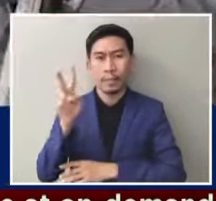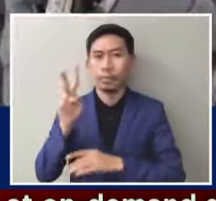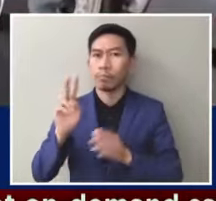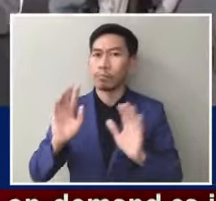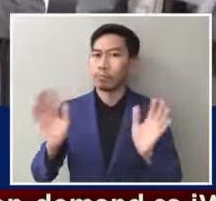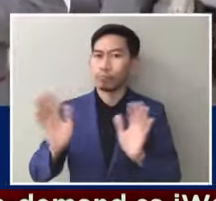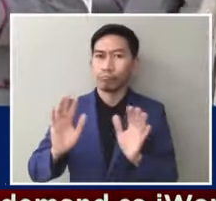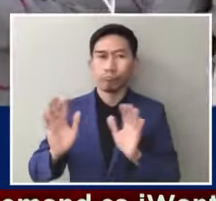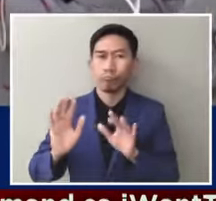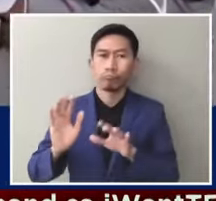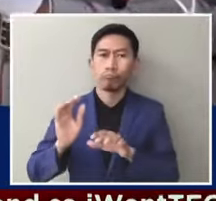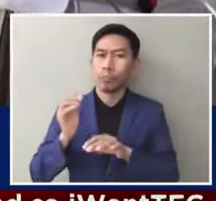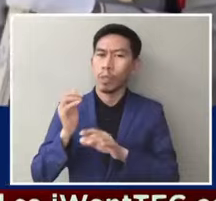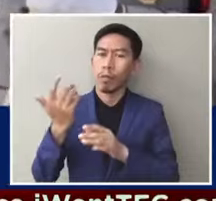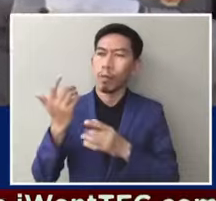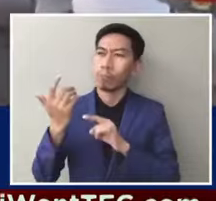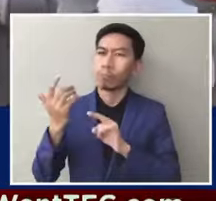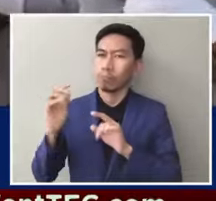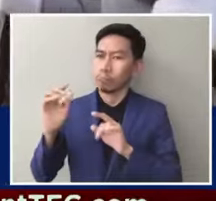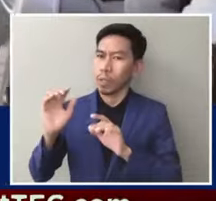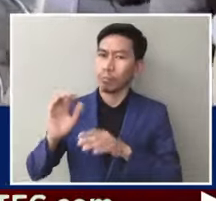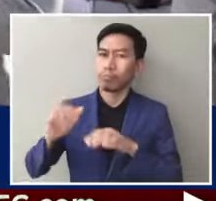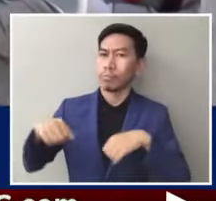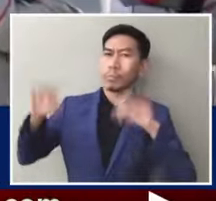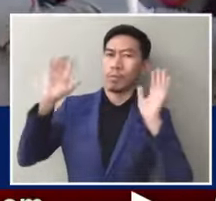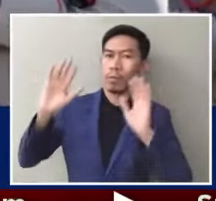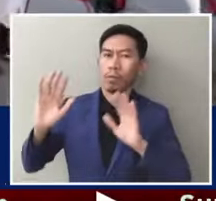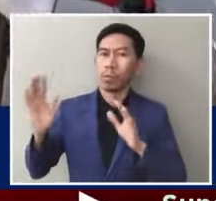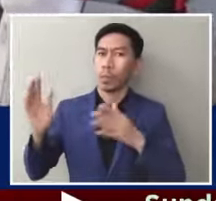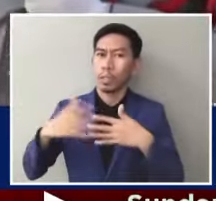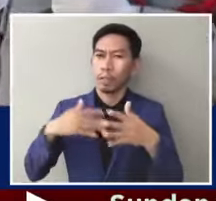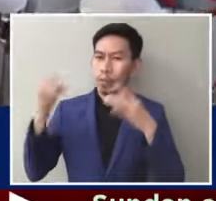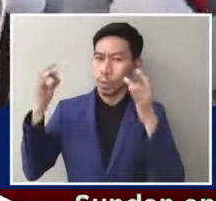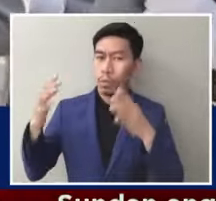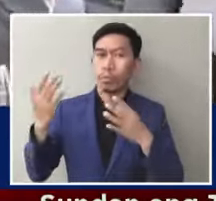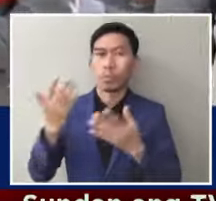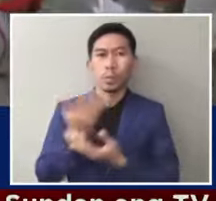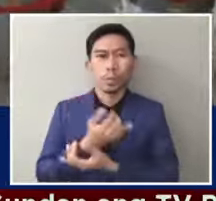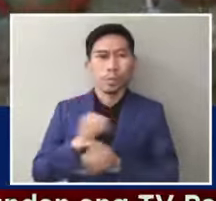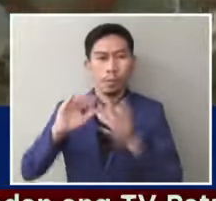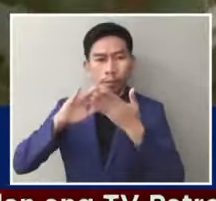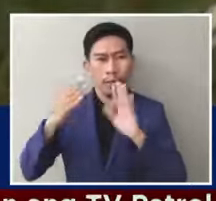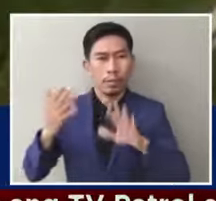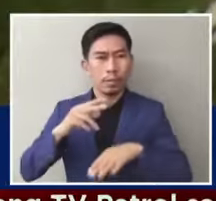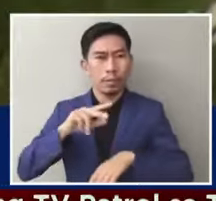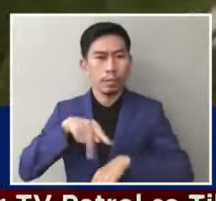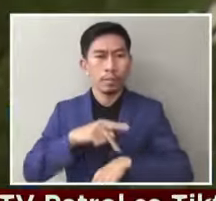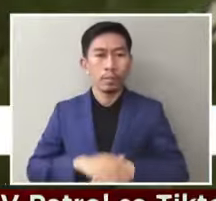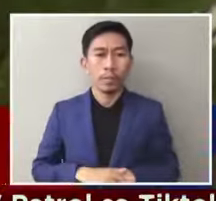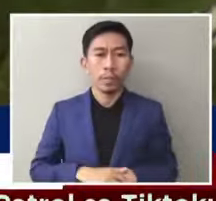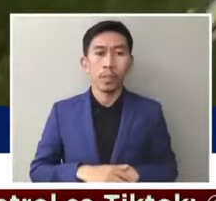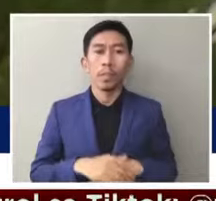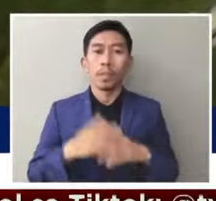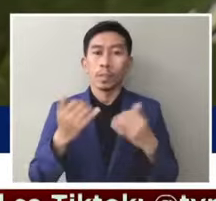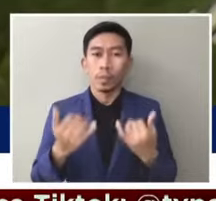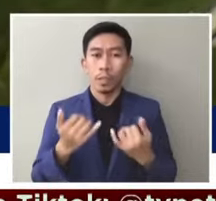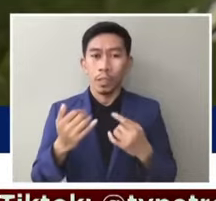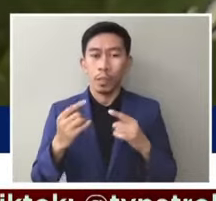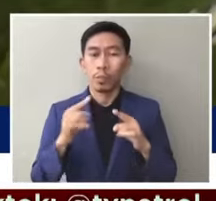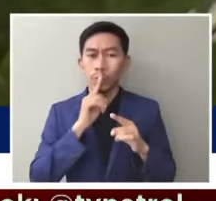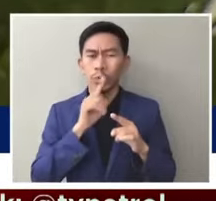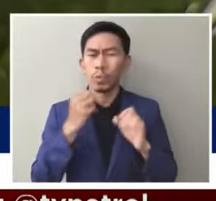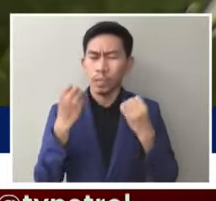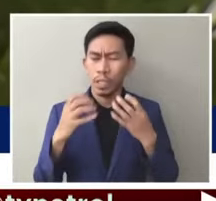banta sa kapayapaan at tangal ng bansa. 82 years on, our nation remains confronted with novel challenges in varying forms and